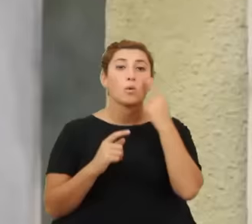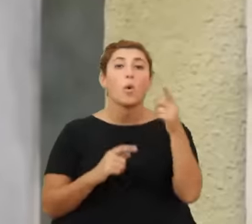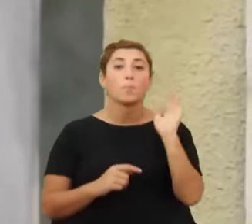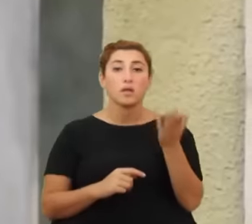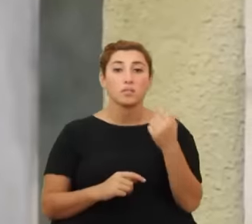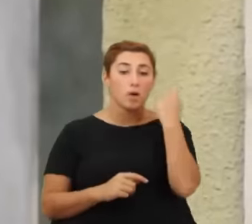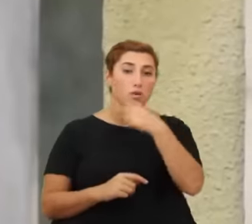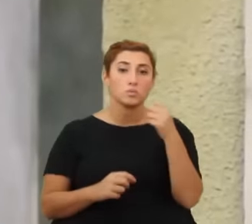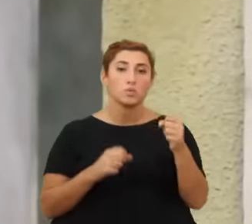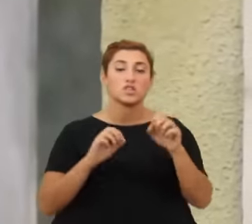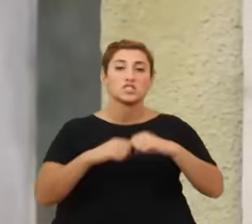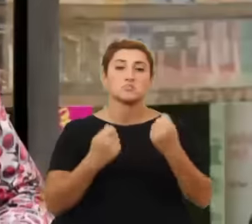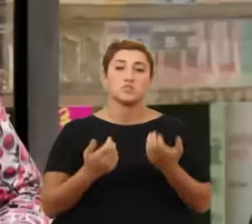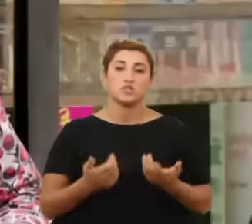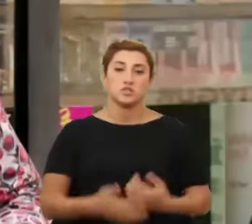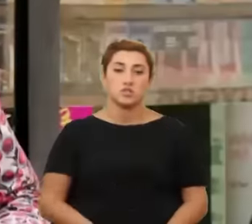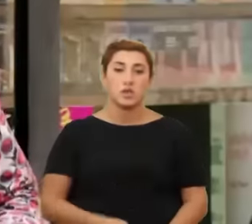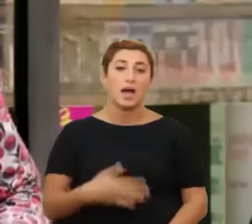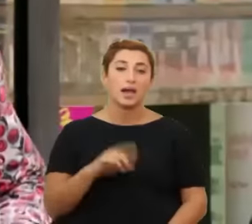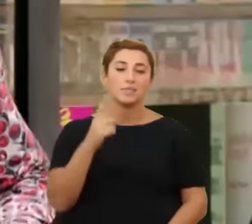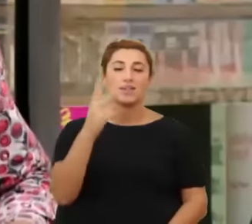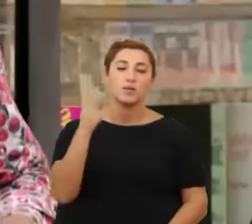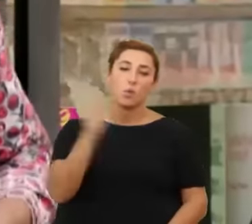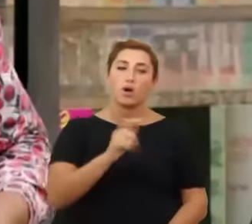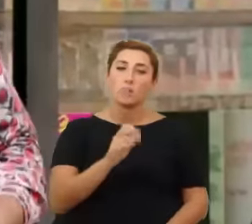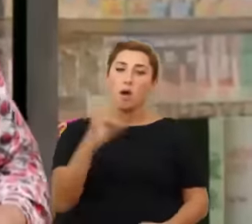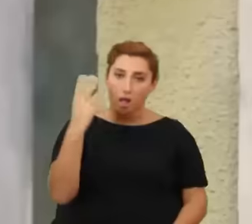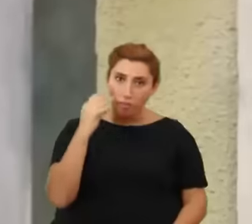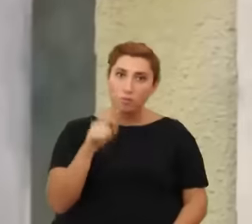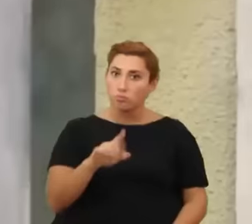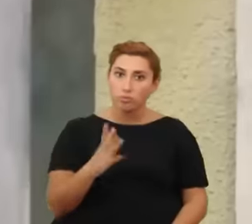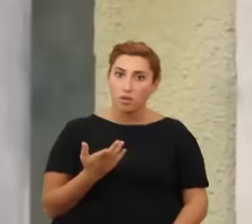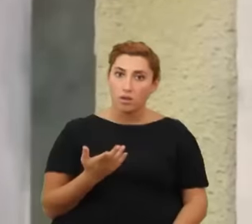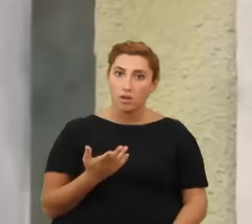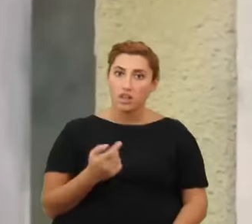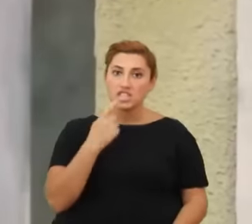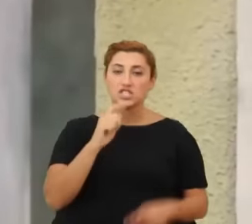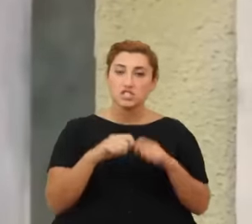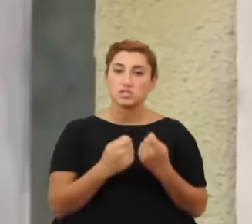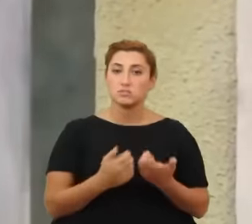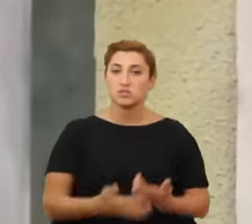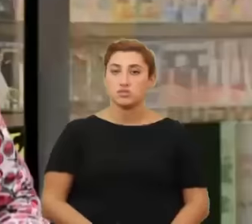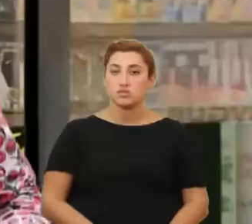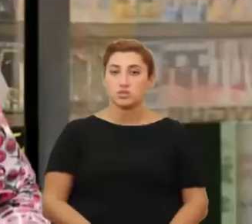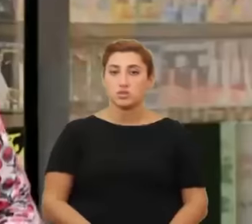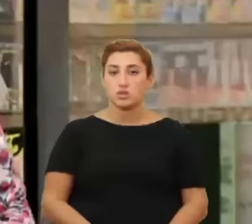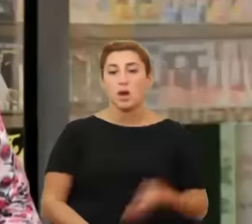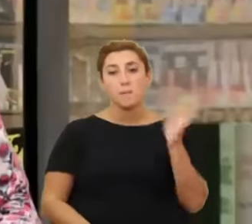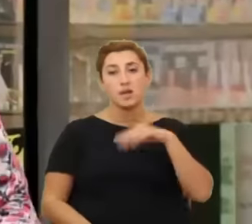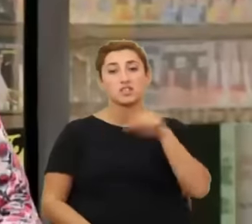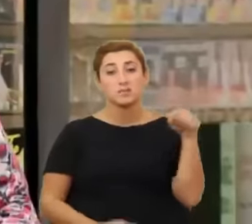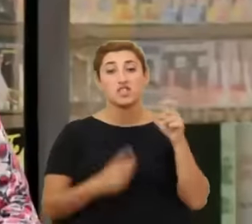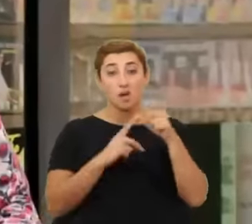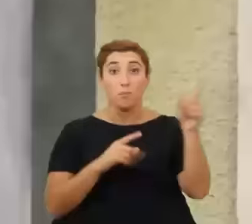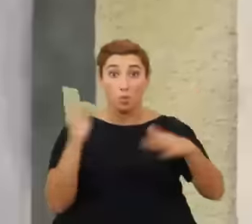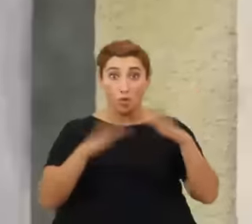mi? Ağzını burnunu kırmış ya. Hani bir iki tokat atarsın tamam, onu anlarım da bu ne ya? Dişini kırmış. Başka biri Şahin'i